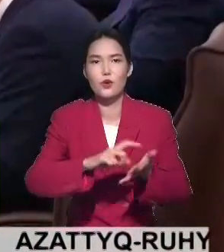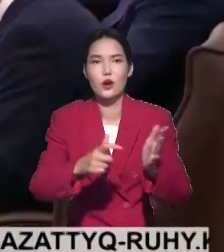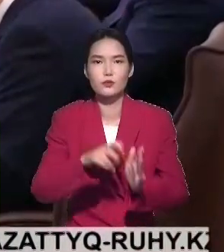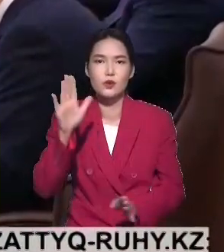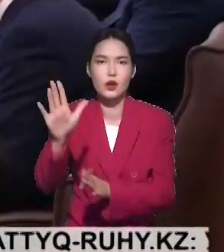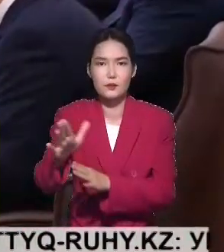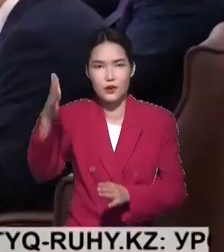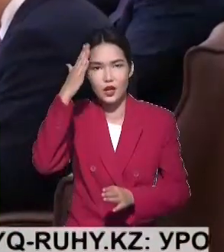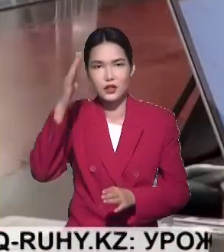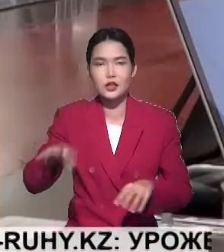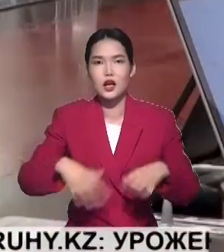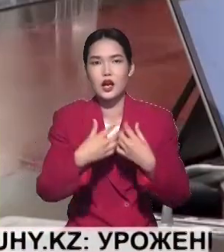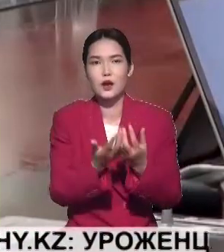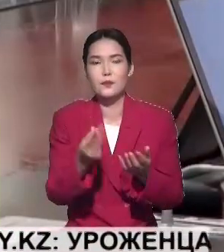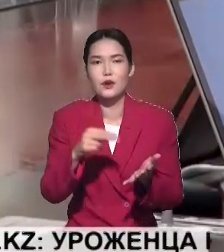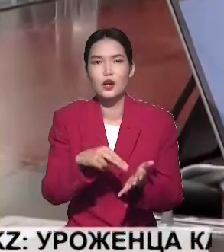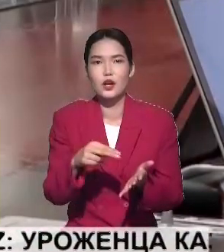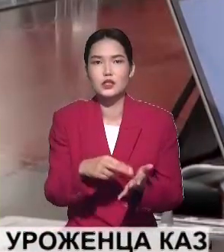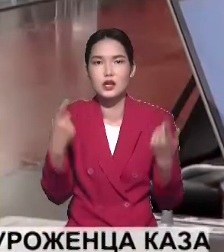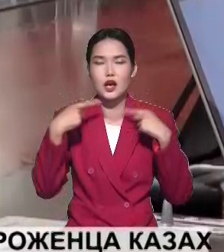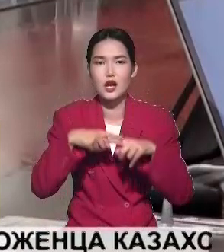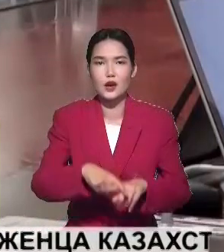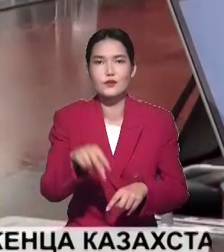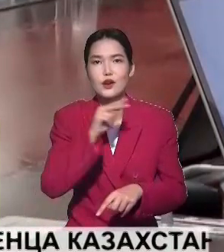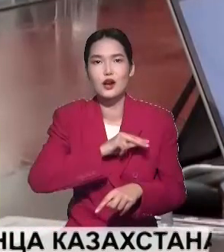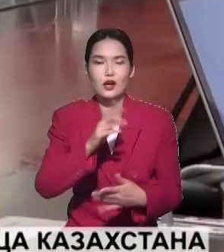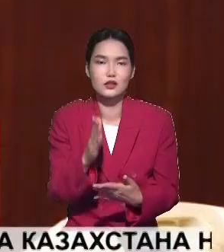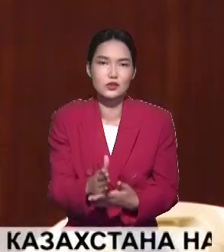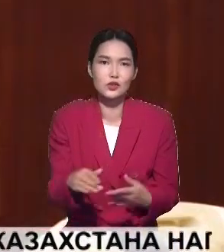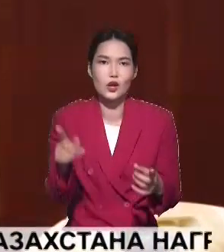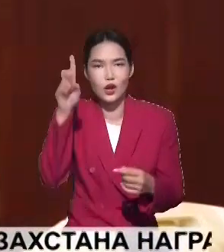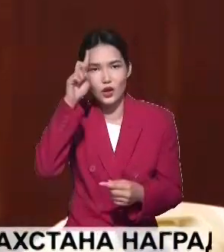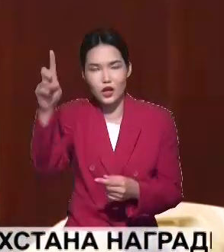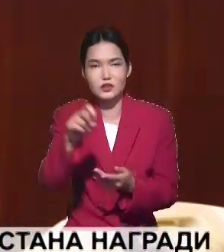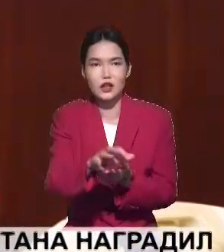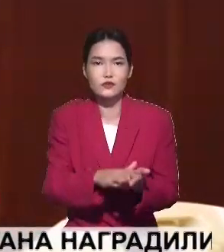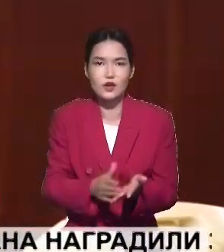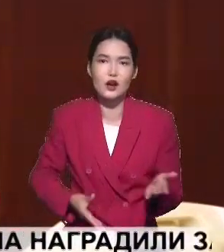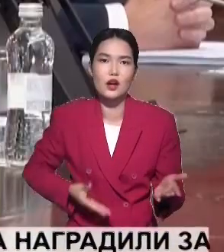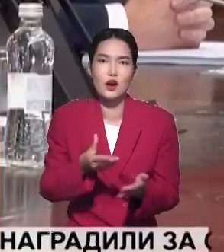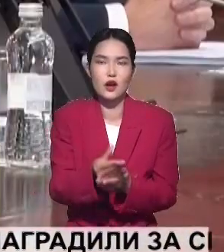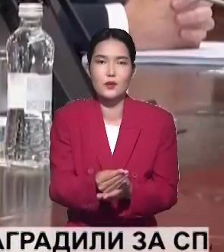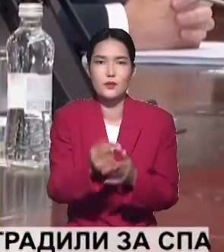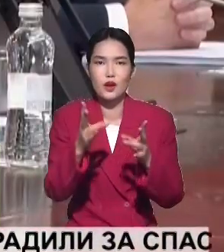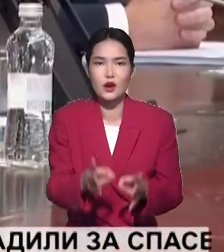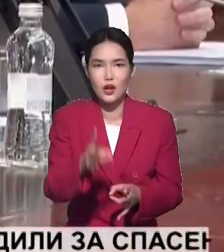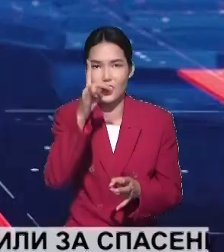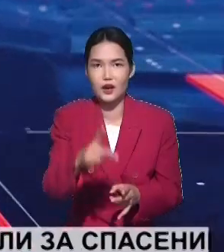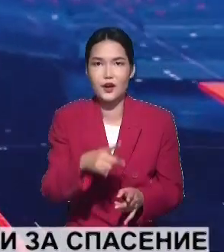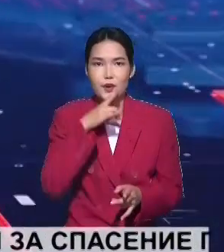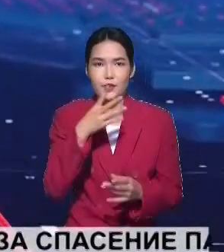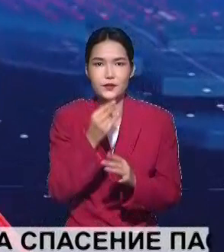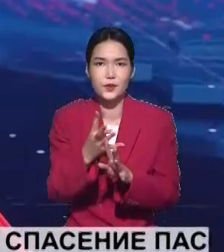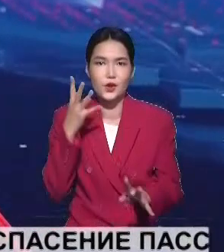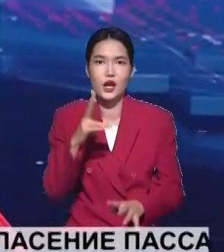поручил акиматам активизировать оценочные и проектировочные работы. Кроме того, государство продолжает возмещать ущерб казахстанцам. В свою очередь,